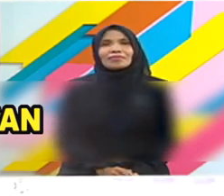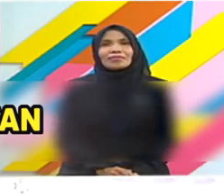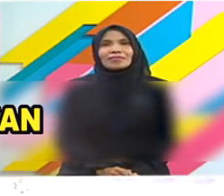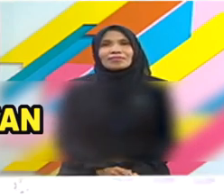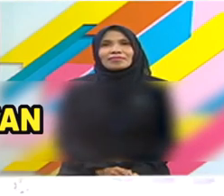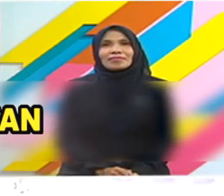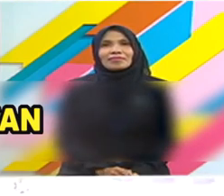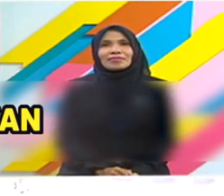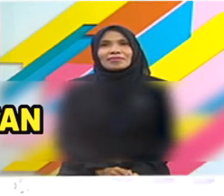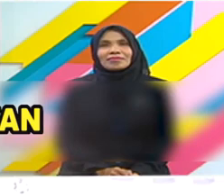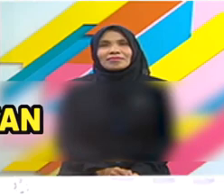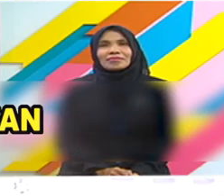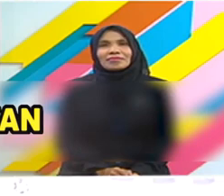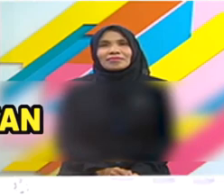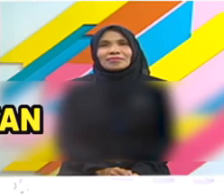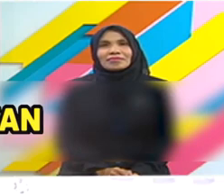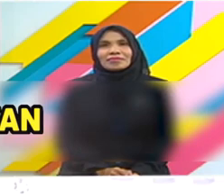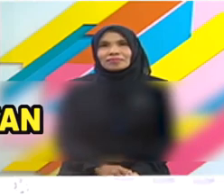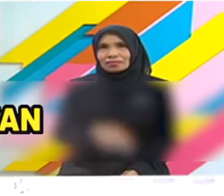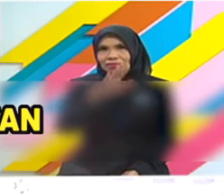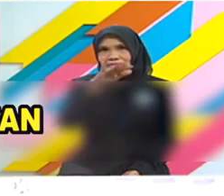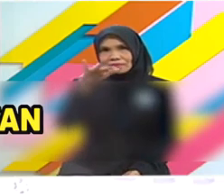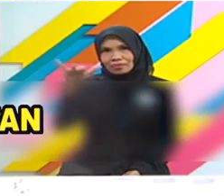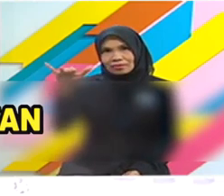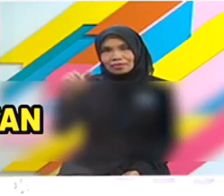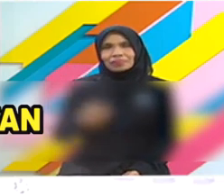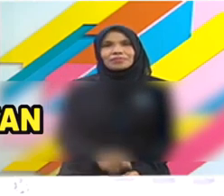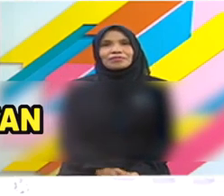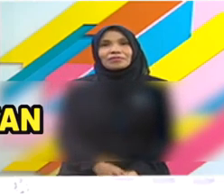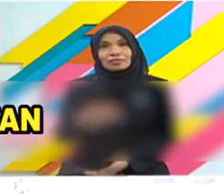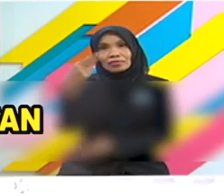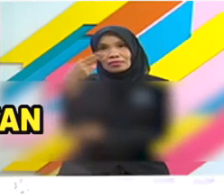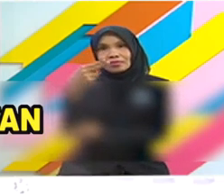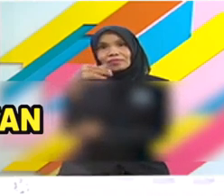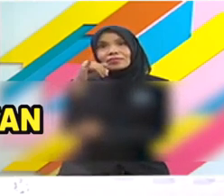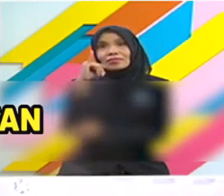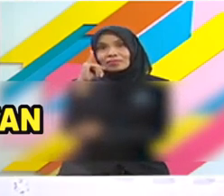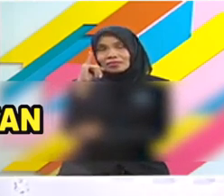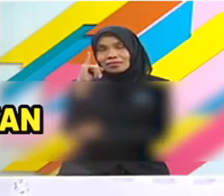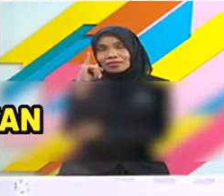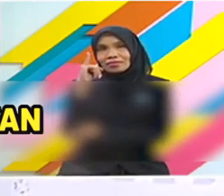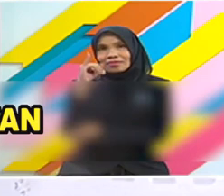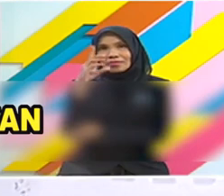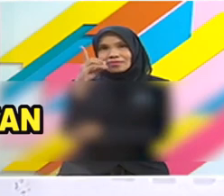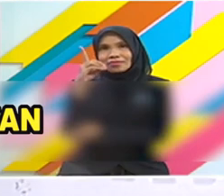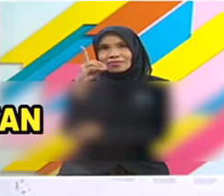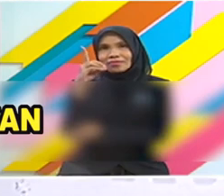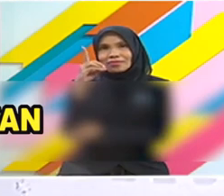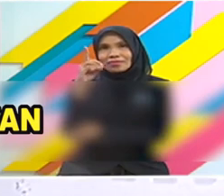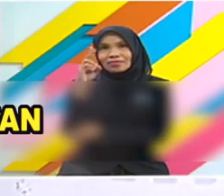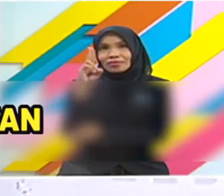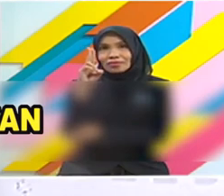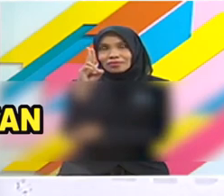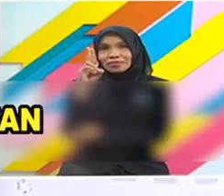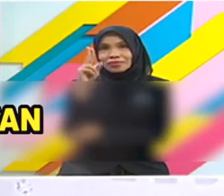okay, cikgu bagi clue kat Kak Rina. Ya? Eja hidung macam mana? Macam mana eja dia? H, H I, D, I, U,